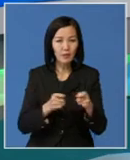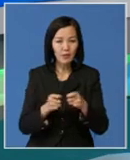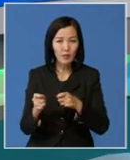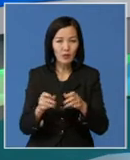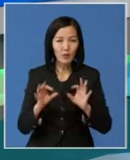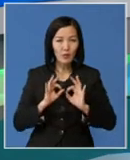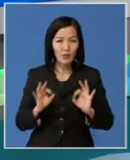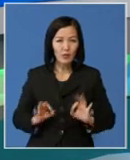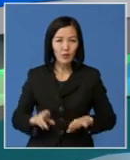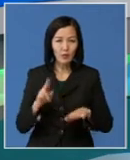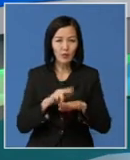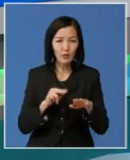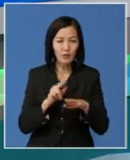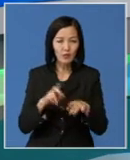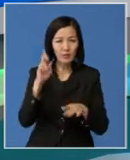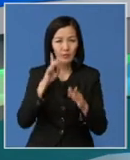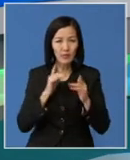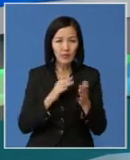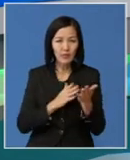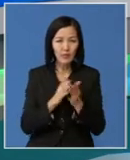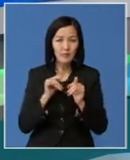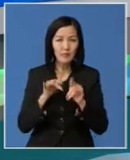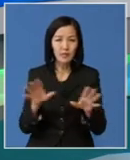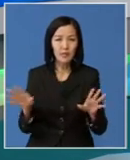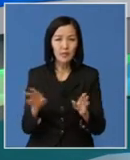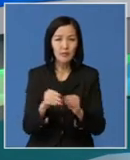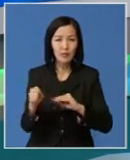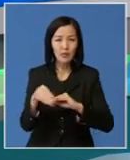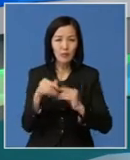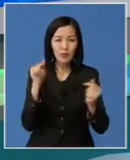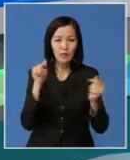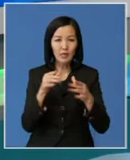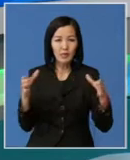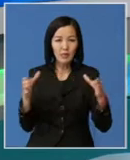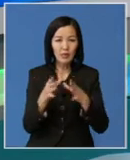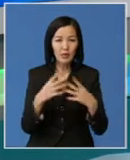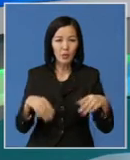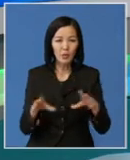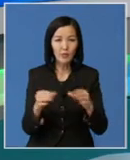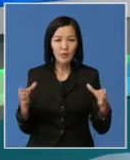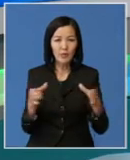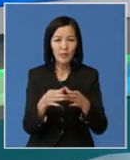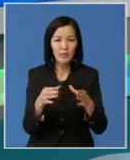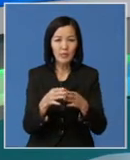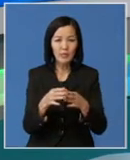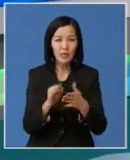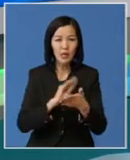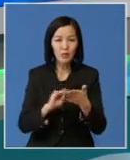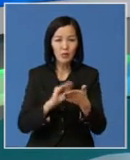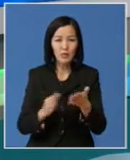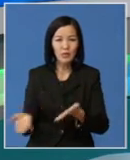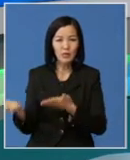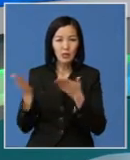ішкі істер, мемлекеттік қызмет істері және сыбайлас жемқорлыққа қарсы күрес агенттігі, қоғамдық бірлестіктер және бақ өкілдері